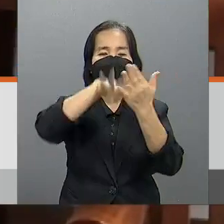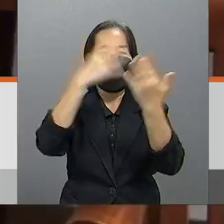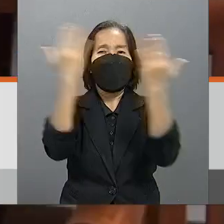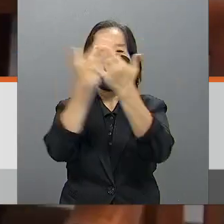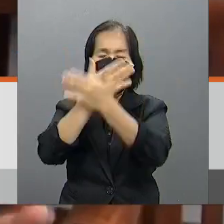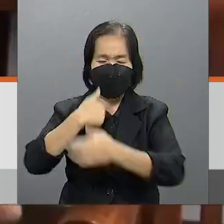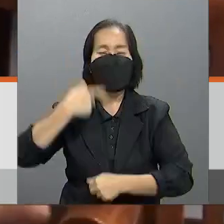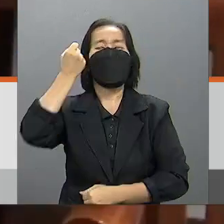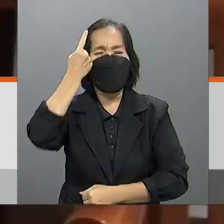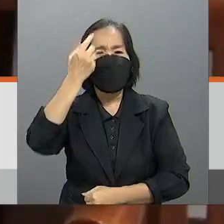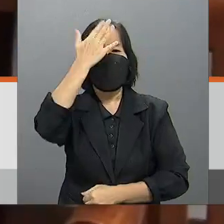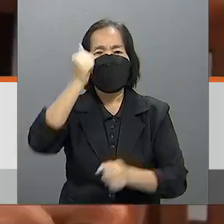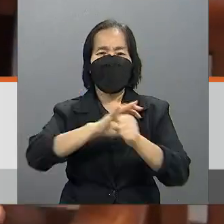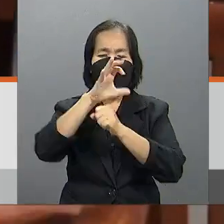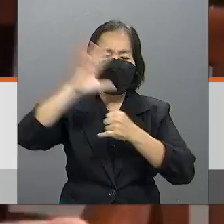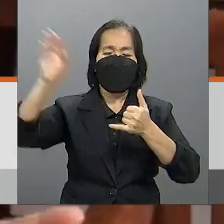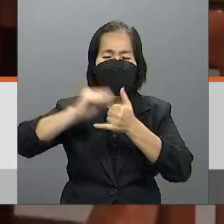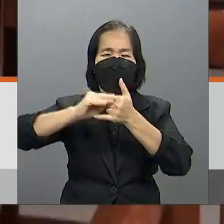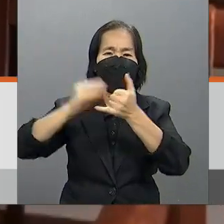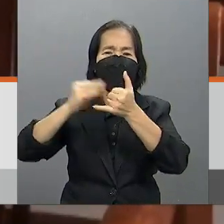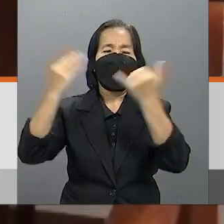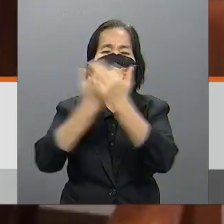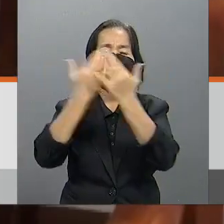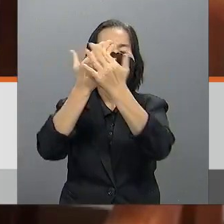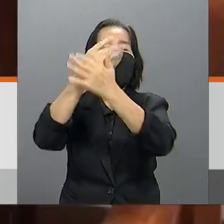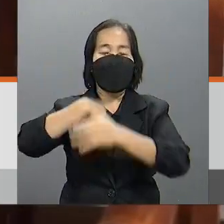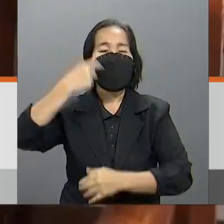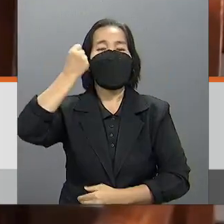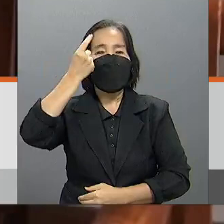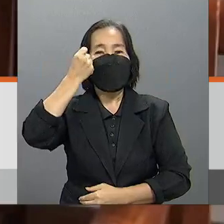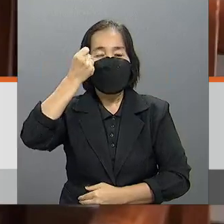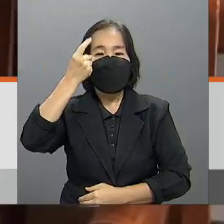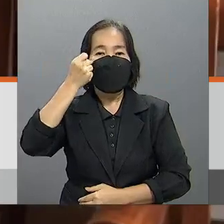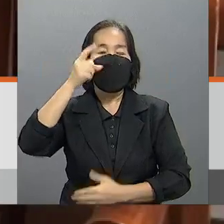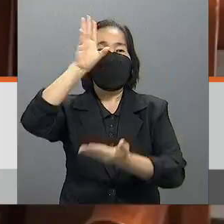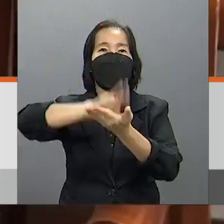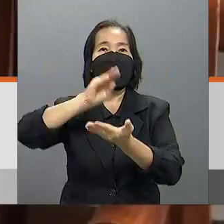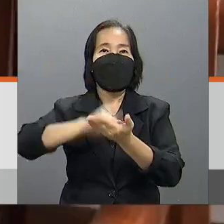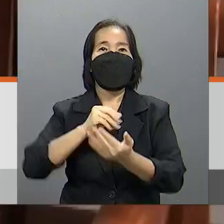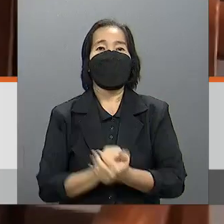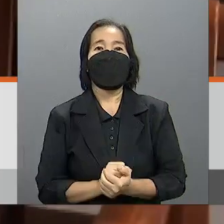ฐานของข้อมูลเนาะข้อมูลที่ปรับเปลี่ยนอยู่ตลอดเวลาเนื่องจากว่าโรคนี้เป็นโรคใหม่ค่ะท่านปลั